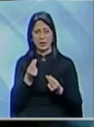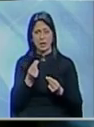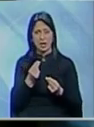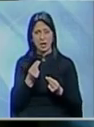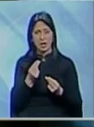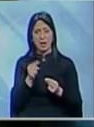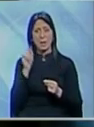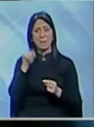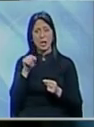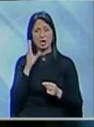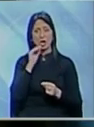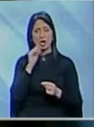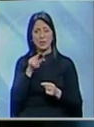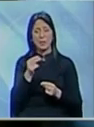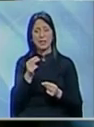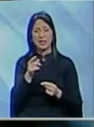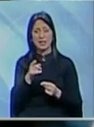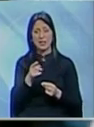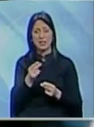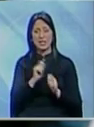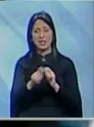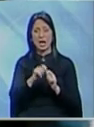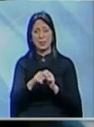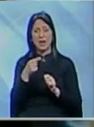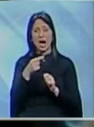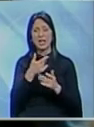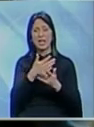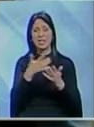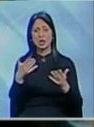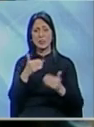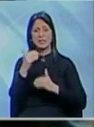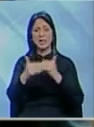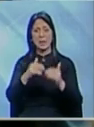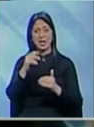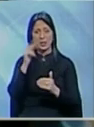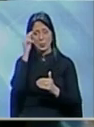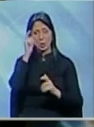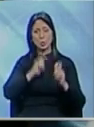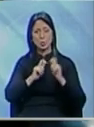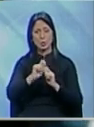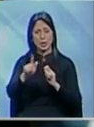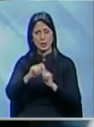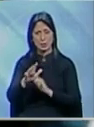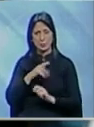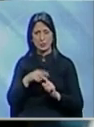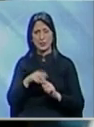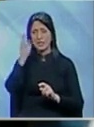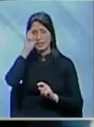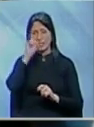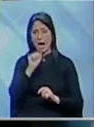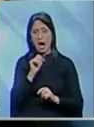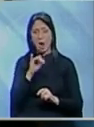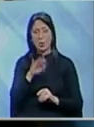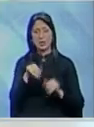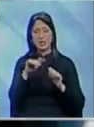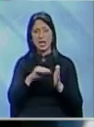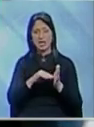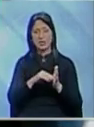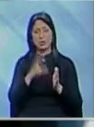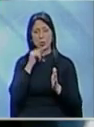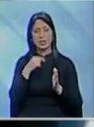თანხებზე, მაშინ როდესაც ამ თანხებმა დააფინანსა ათასობით წარმატებული სტუდენტი. რაც შეეხება სახელმწიფო აუდიტის